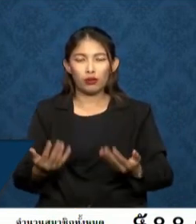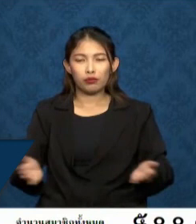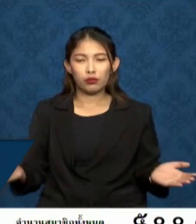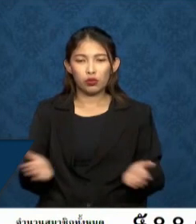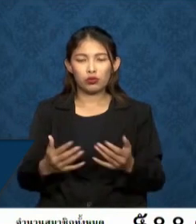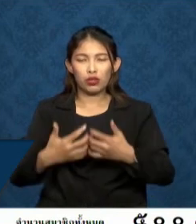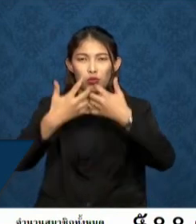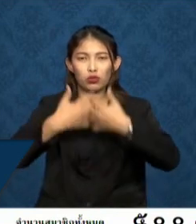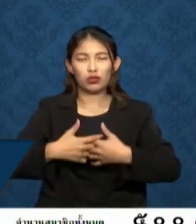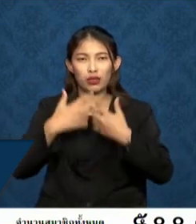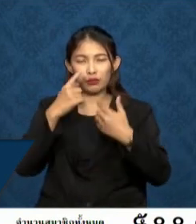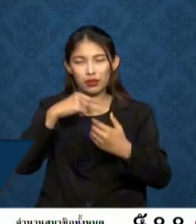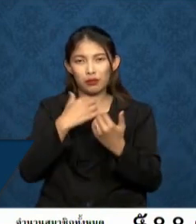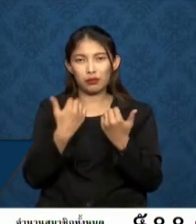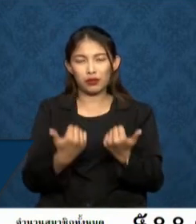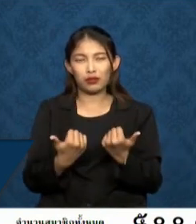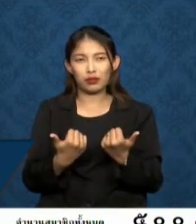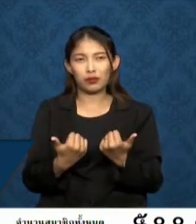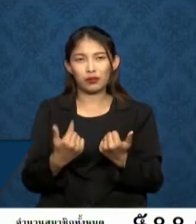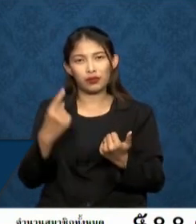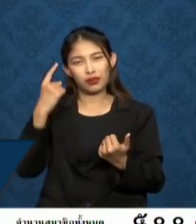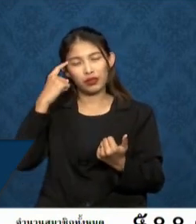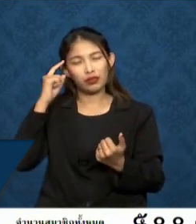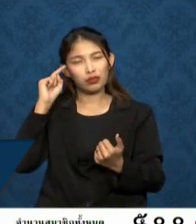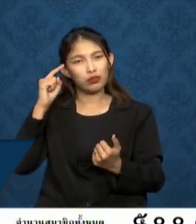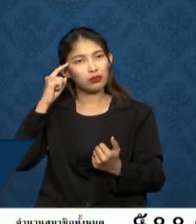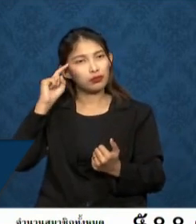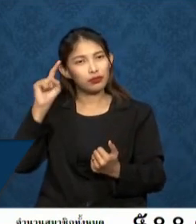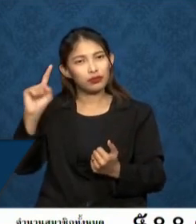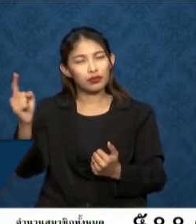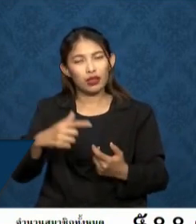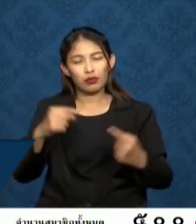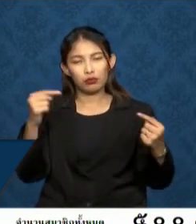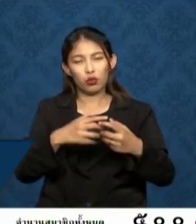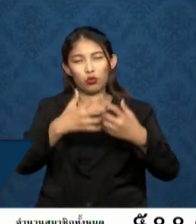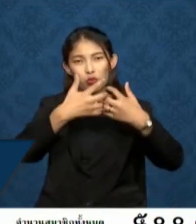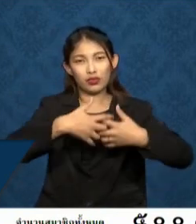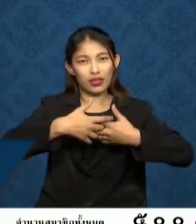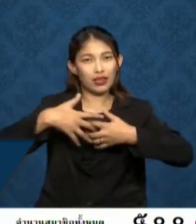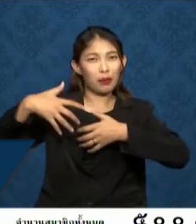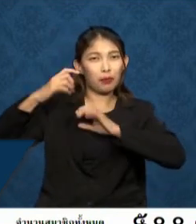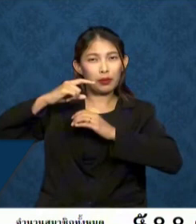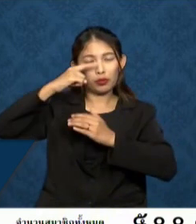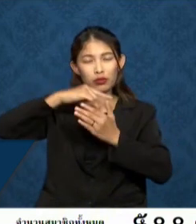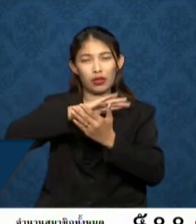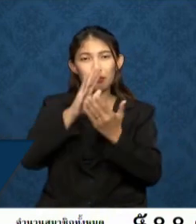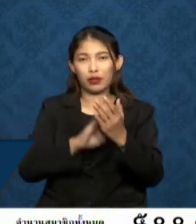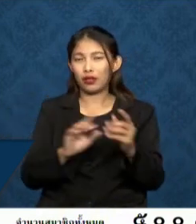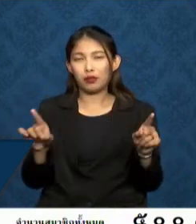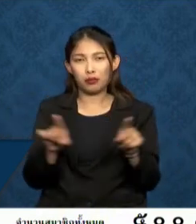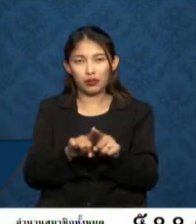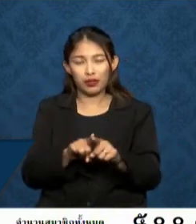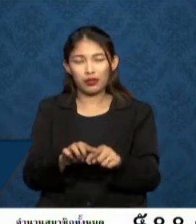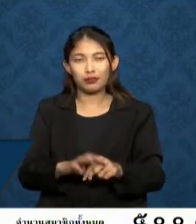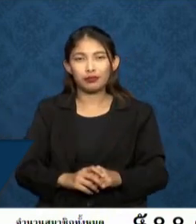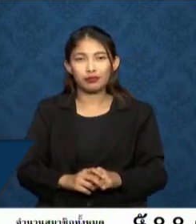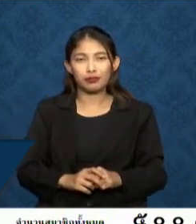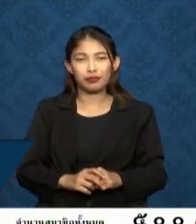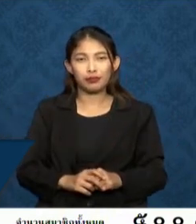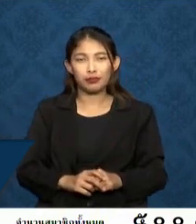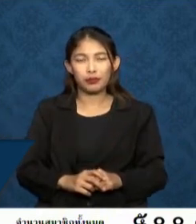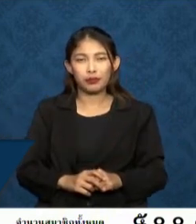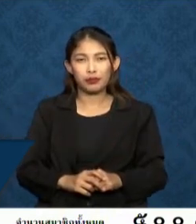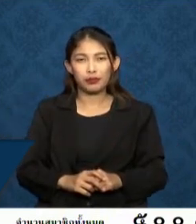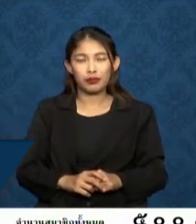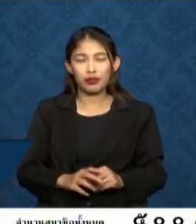นี่ยเป็นเช่นไรนะครับก็อยากให้คำนึงถึงอุตสาหกรรมภาพยนตร์ในประเทศไทยด้วยนะครับแล้วก็